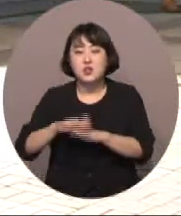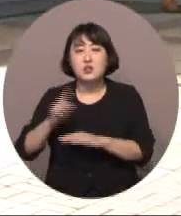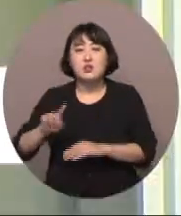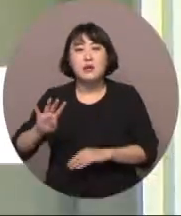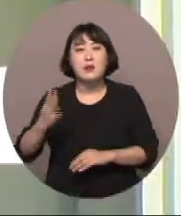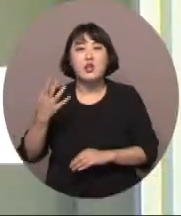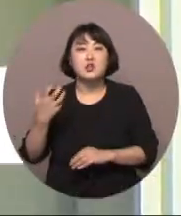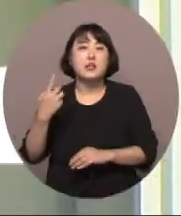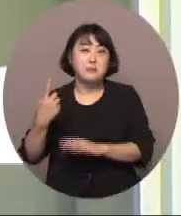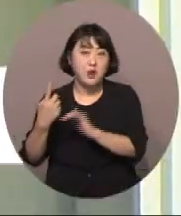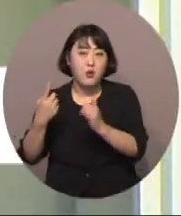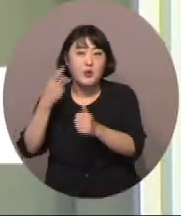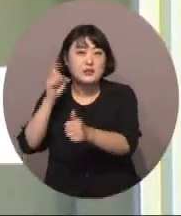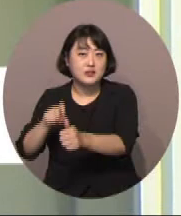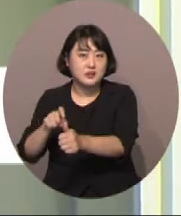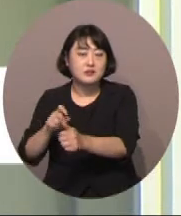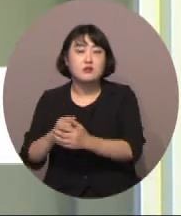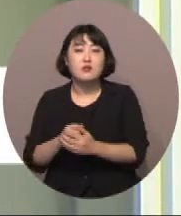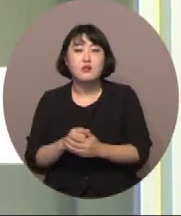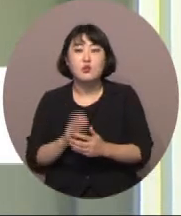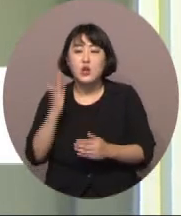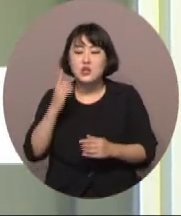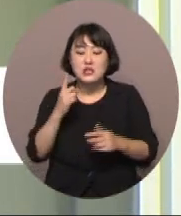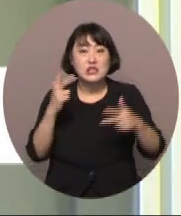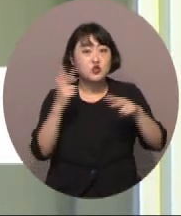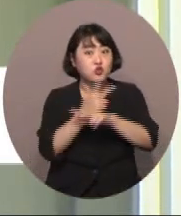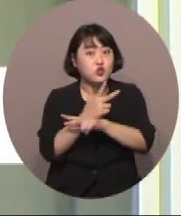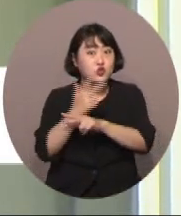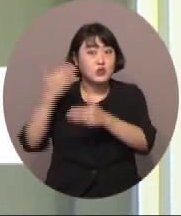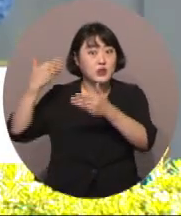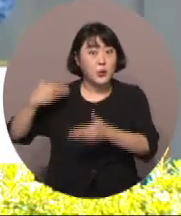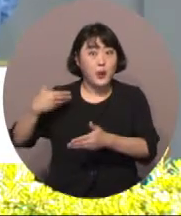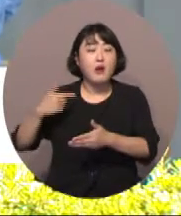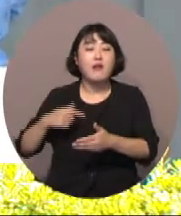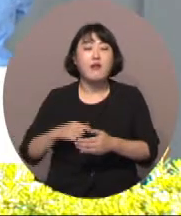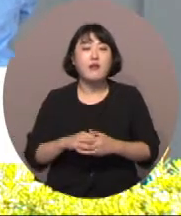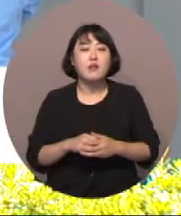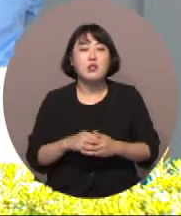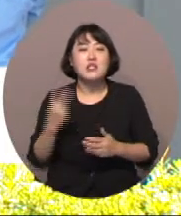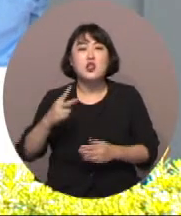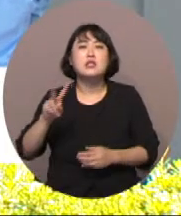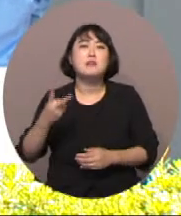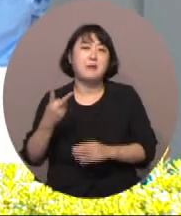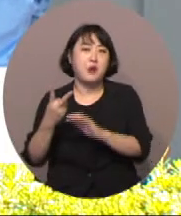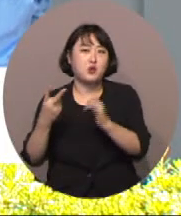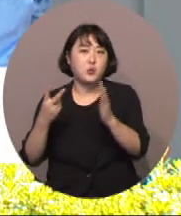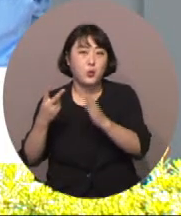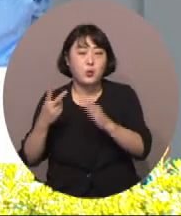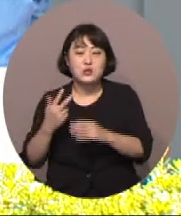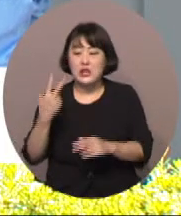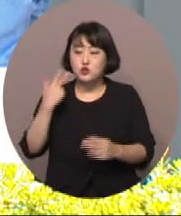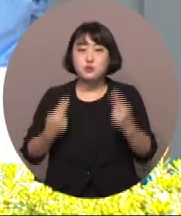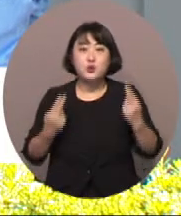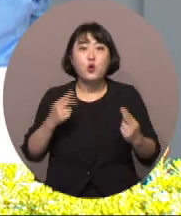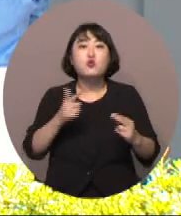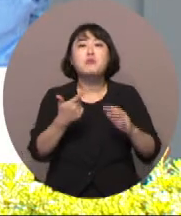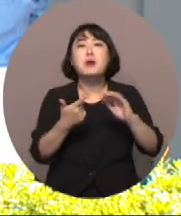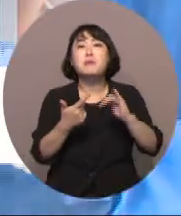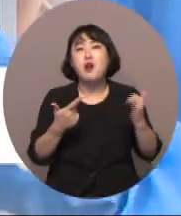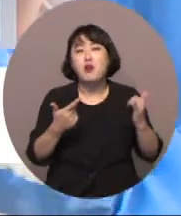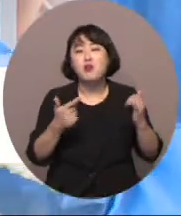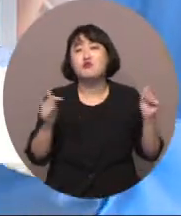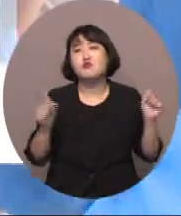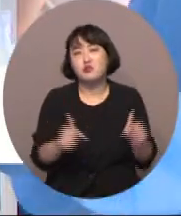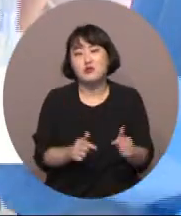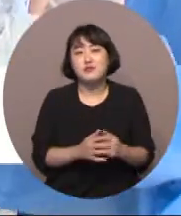1408명이 확진됐는데 최근 일주일 하루 평균 확진자는 2200명대로 전조보다 600여 명